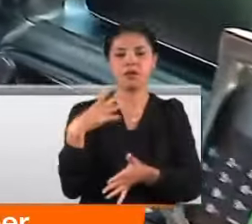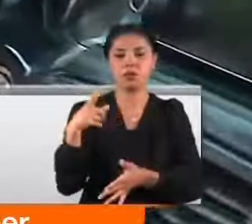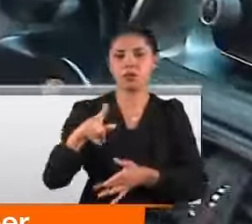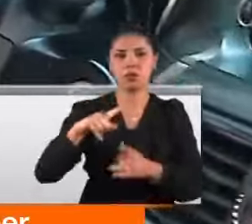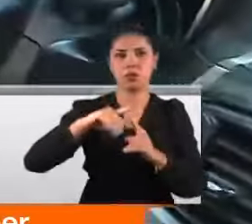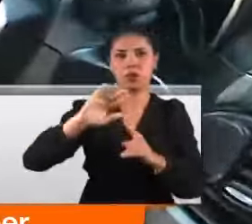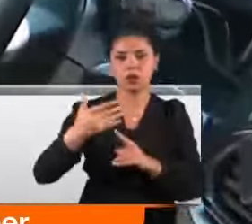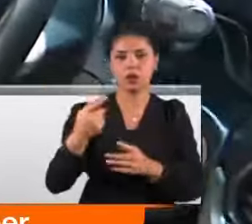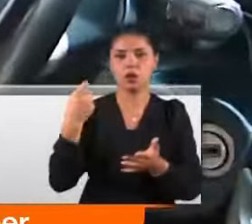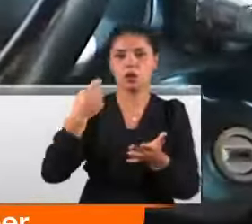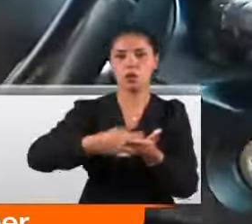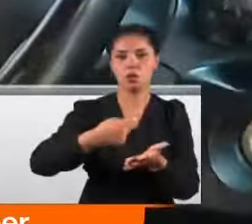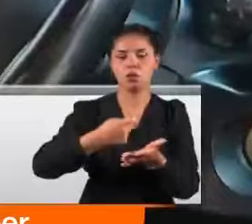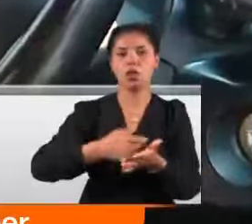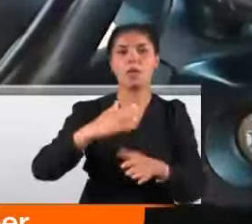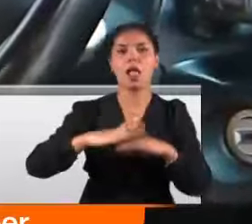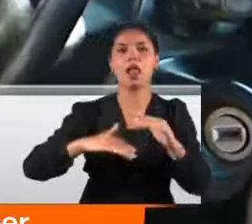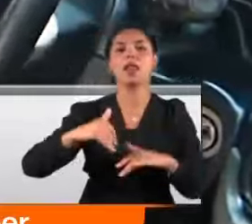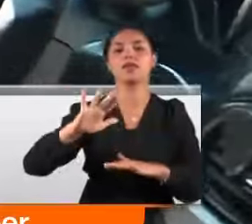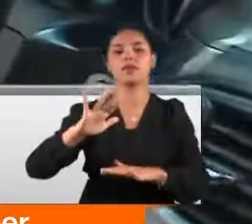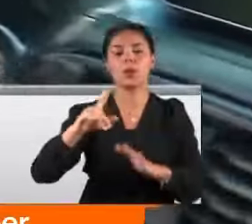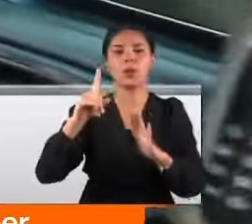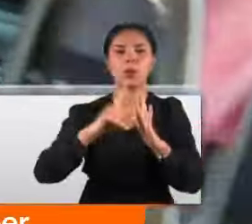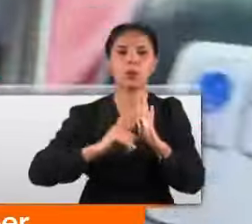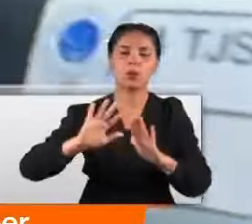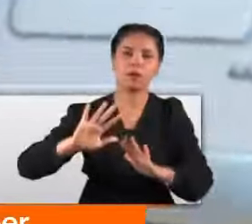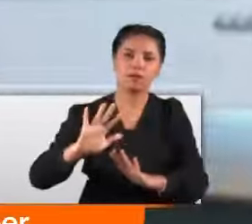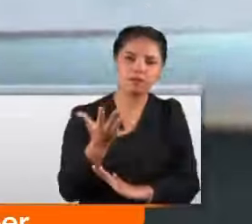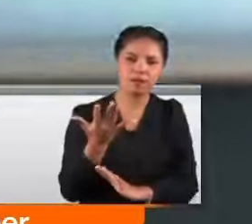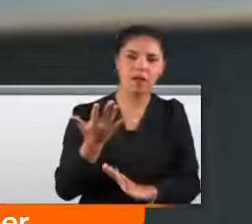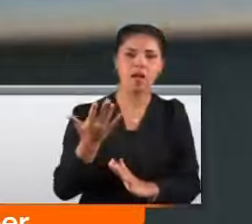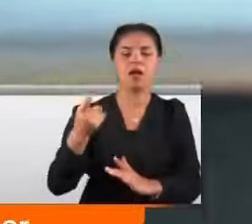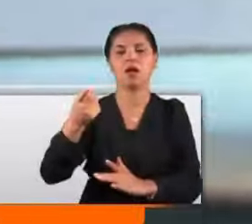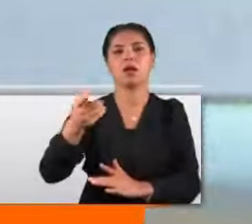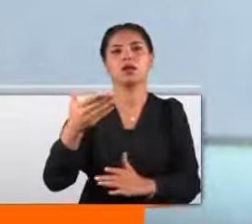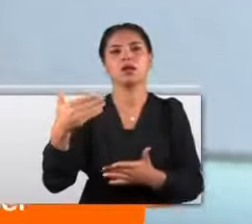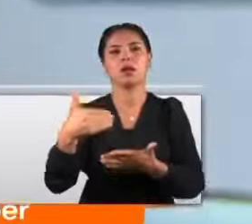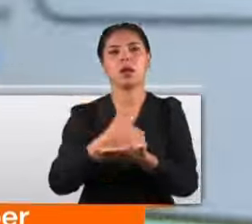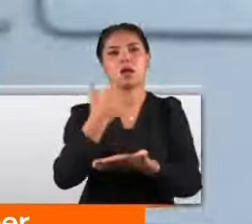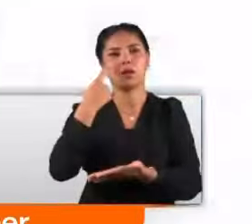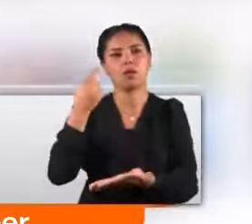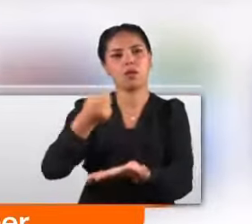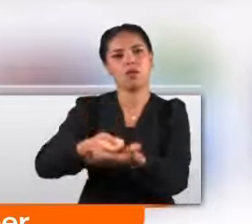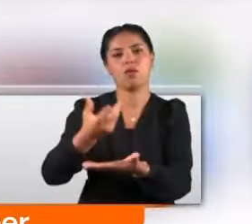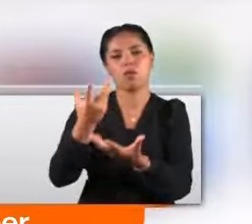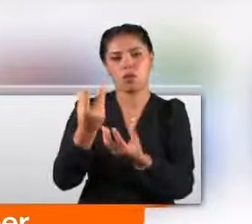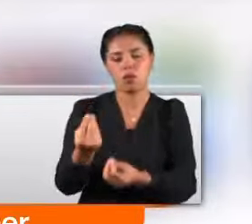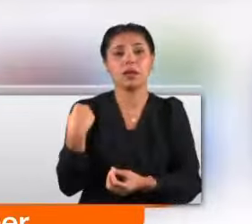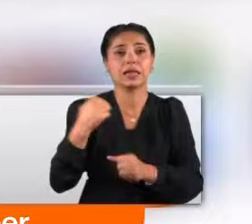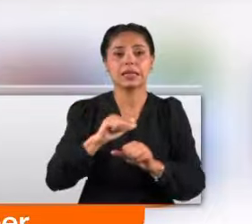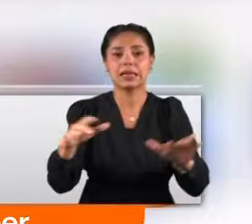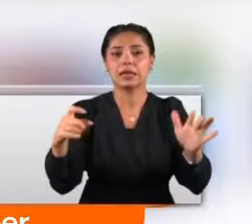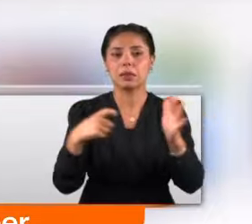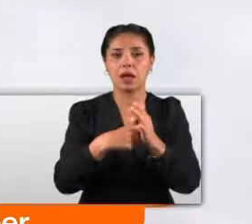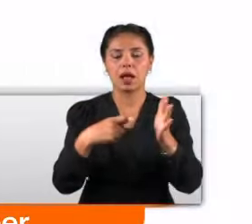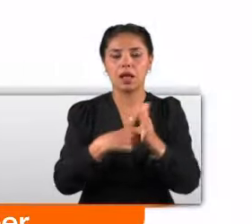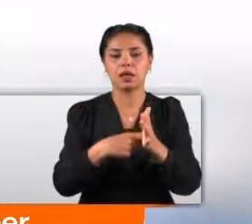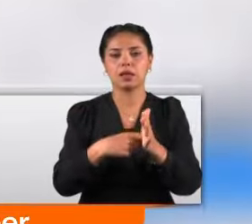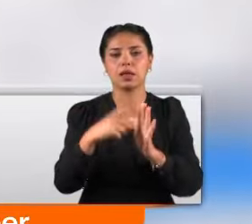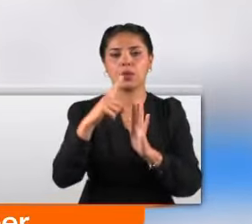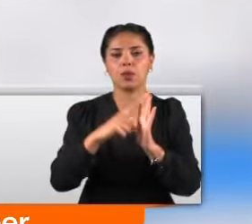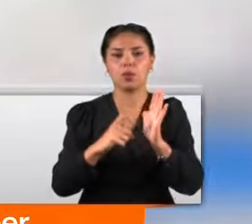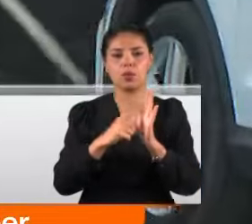taksilerde ödeme nakit kabul edilmeyecek. Ya uygulamadan ya da POS cihazlarından ödeme kabul edilecek. Yeni sistemin adı uygulama